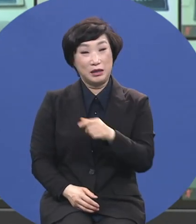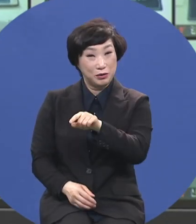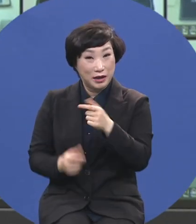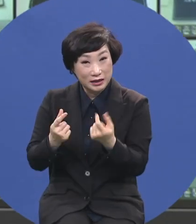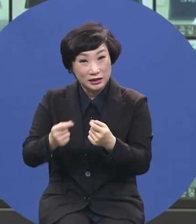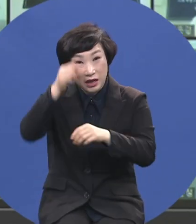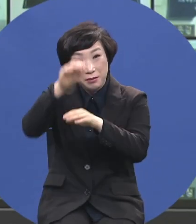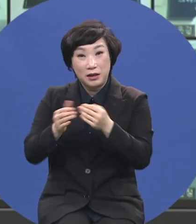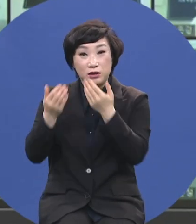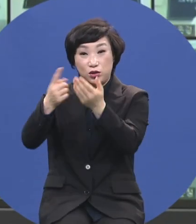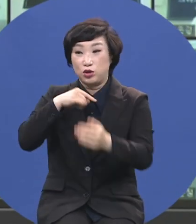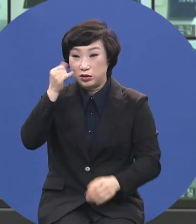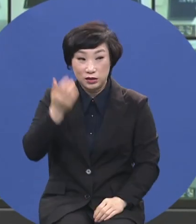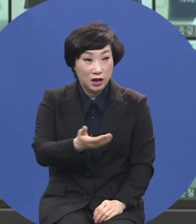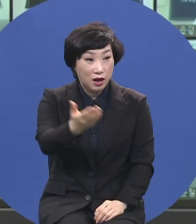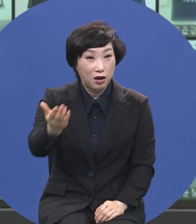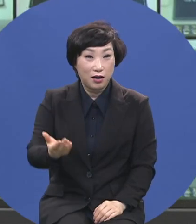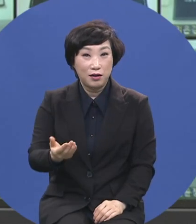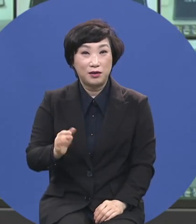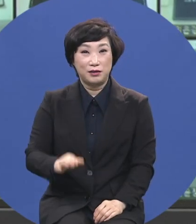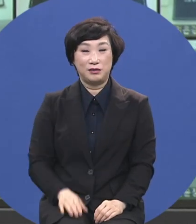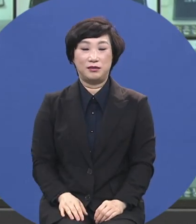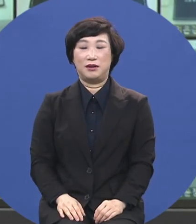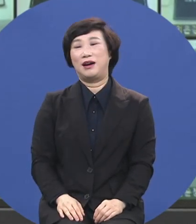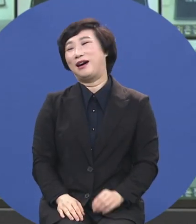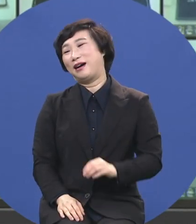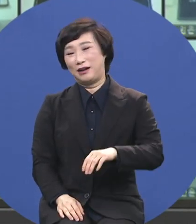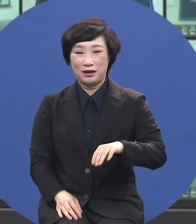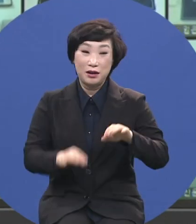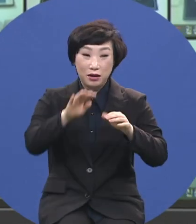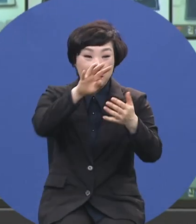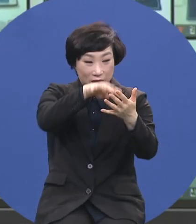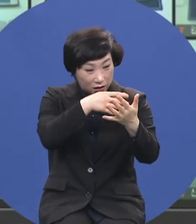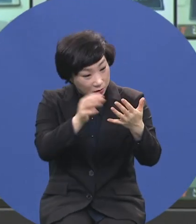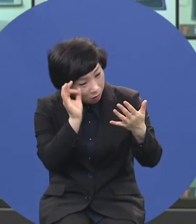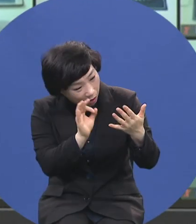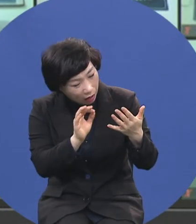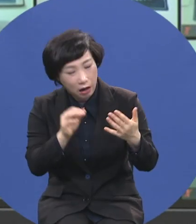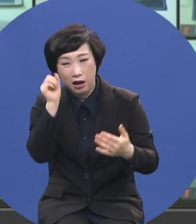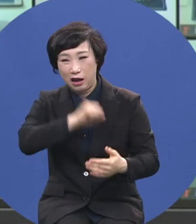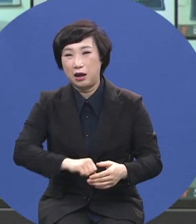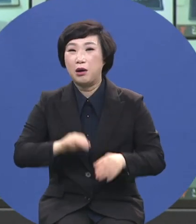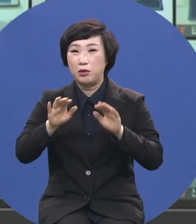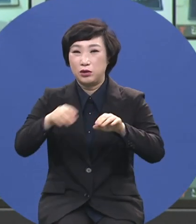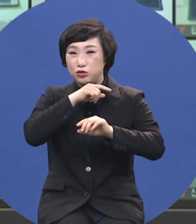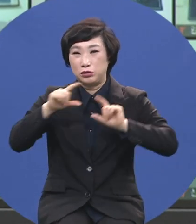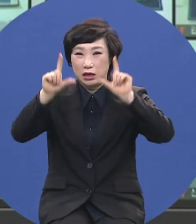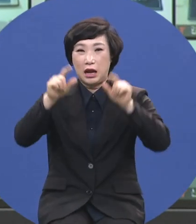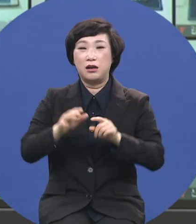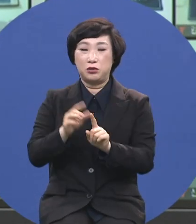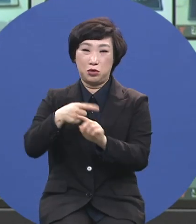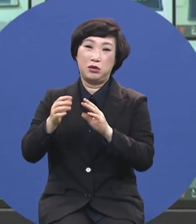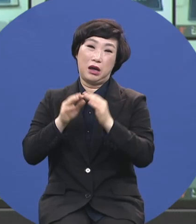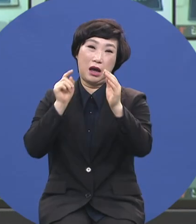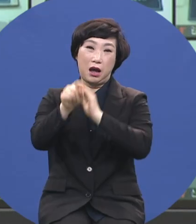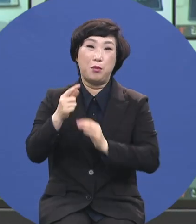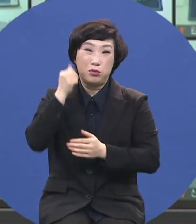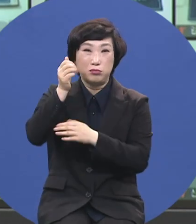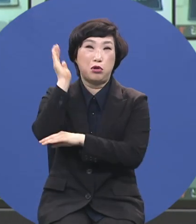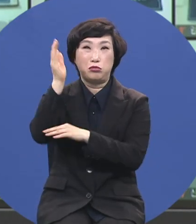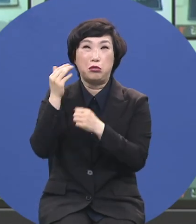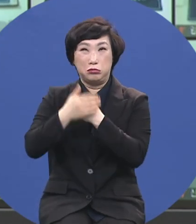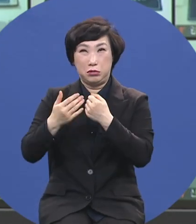예배 드려봤는가? 휴일날이니까 그냥 목사님 설교에 은혜 받아야지. 응? 왜 은혜